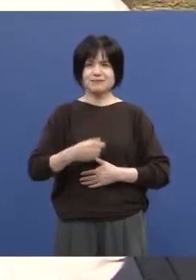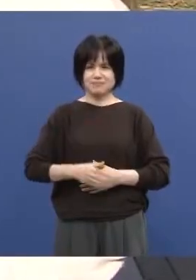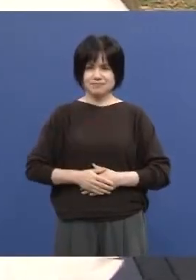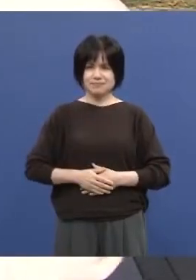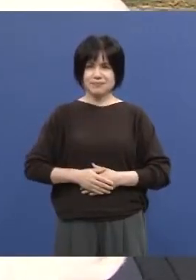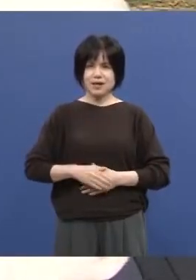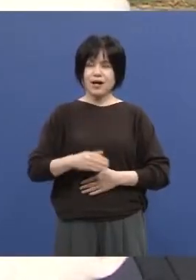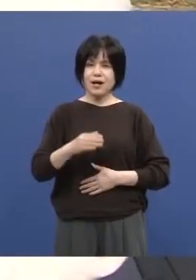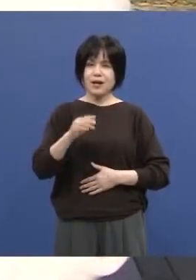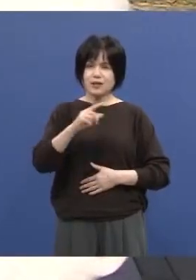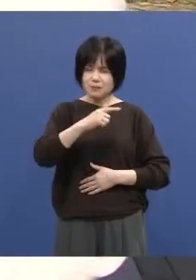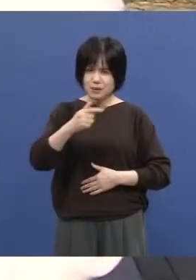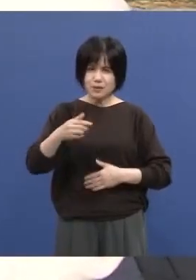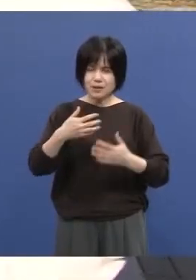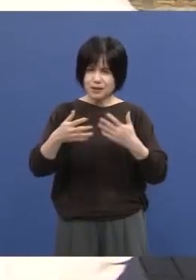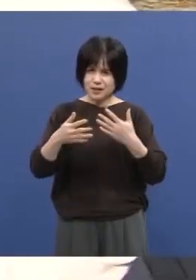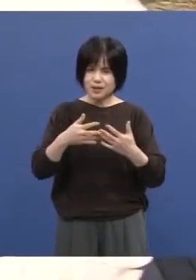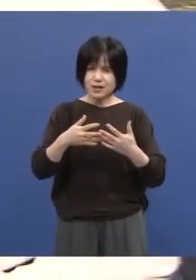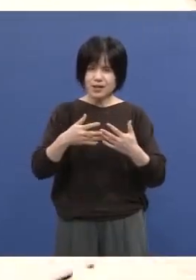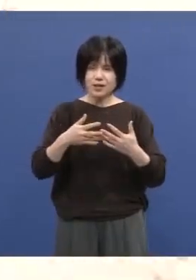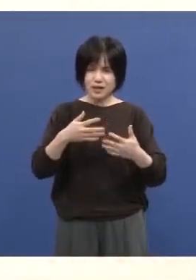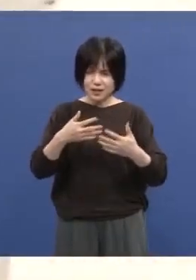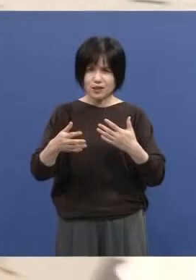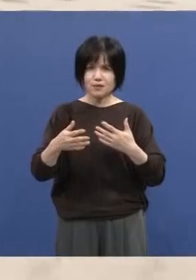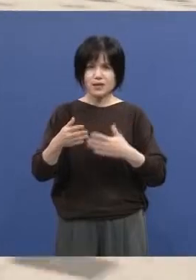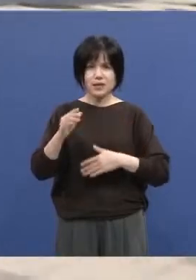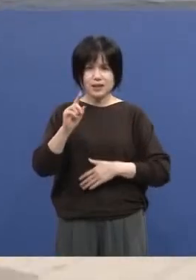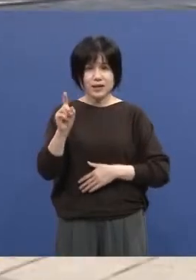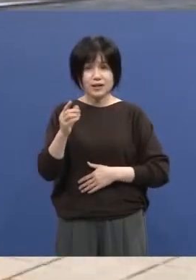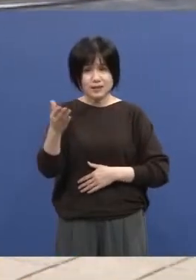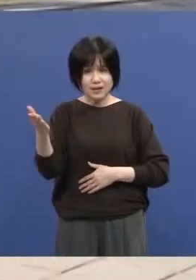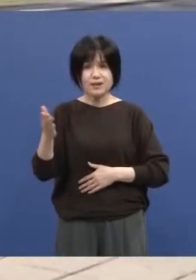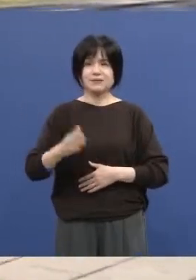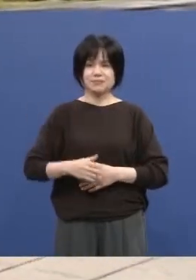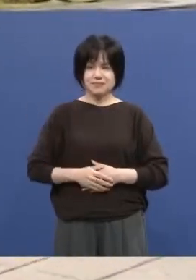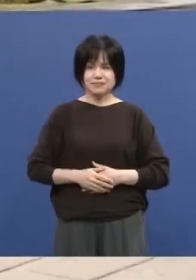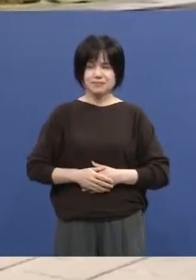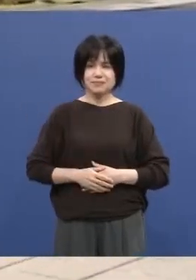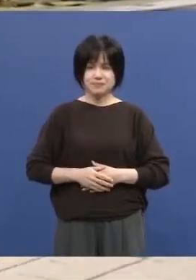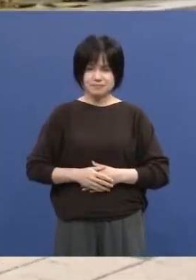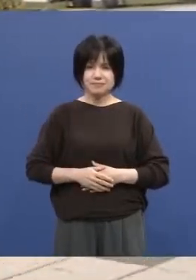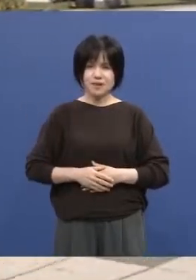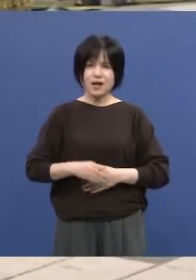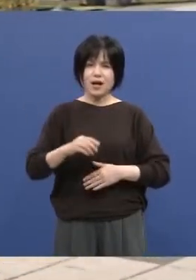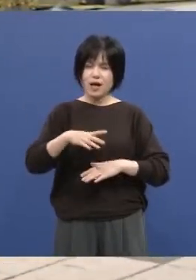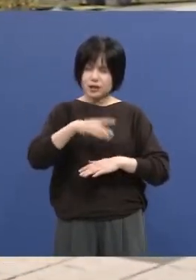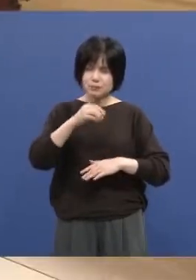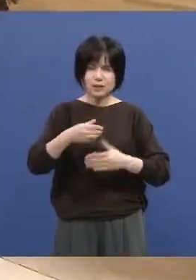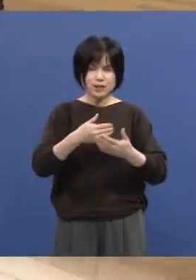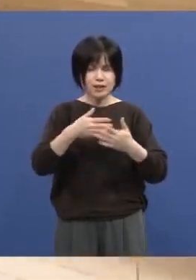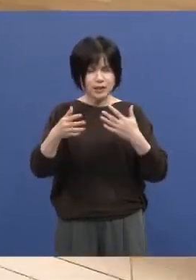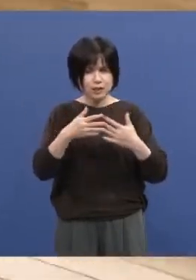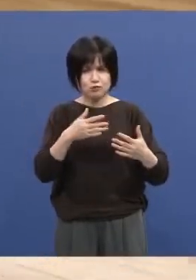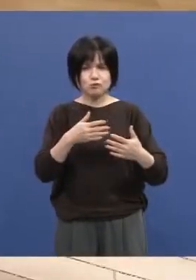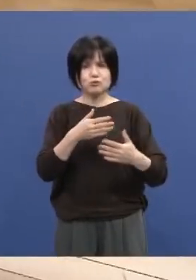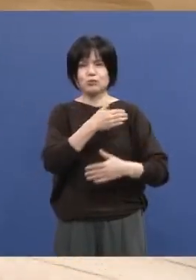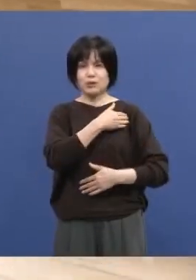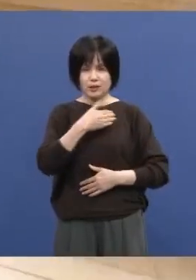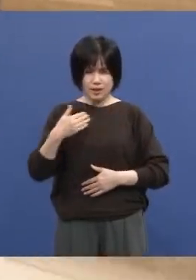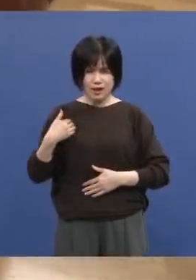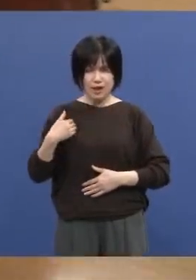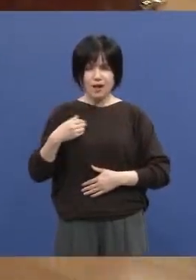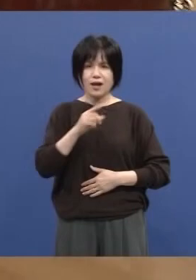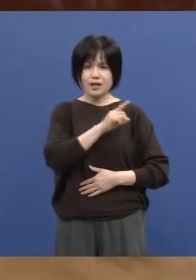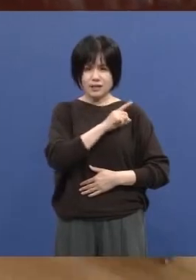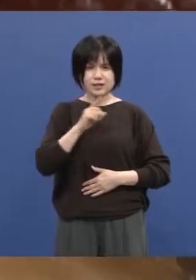ざまなプログラムを体験してみていかがでしたか。 いや、これを通して初めて触れ合うことなんかもあったりして、一日がとっても